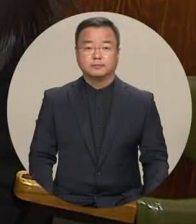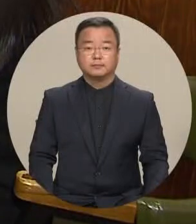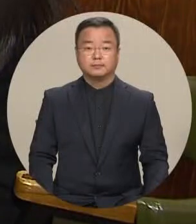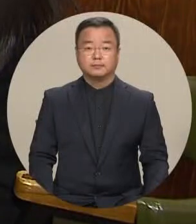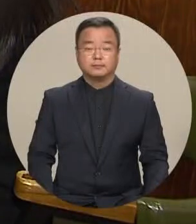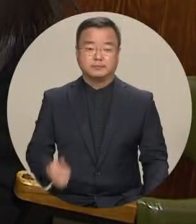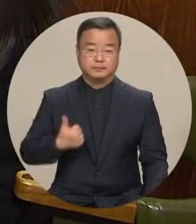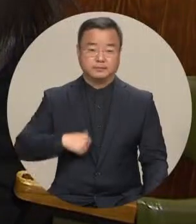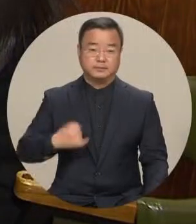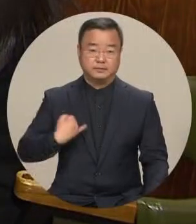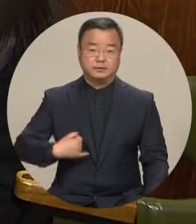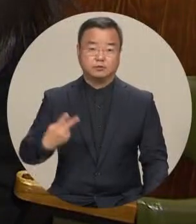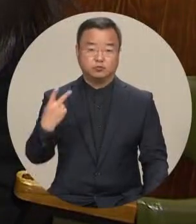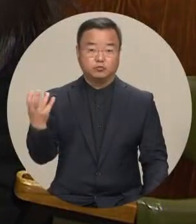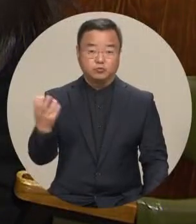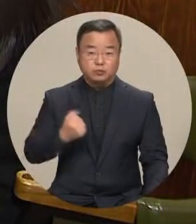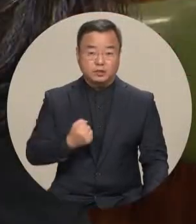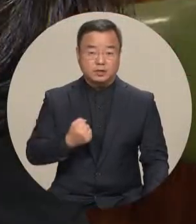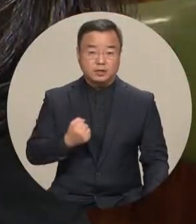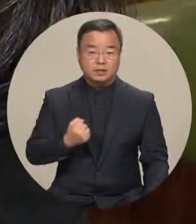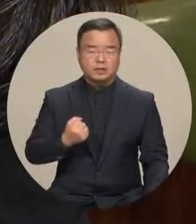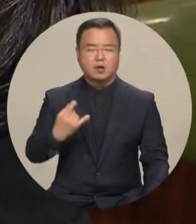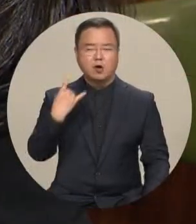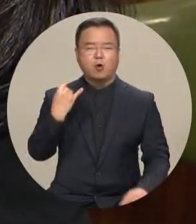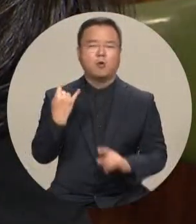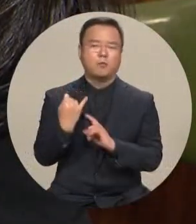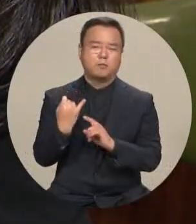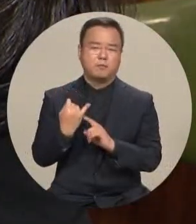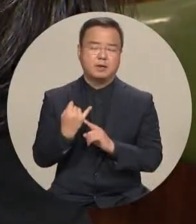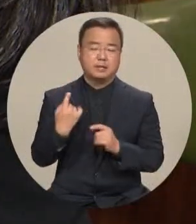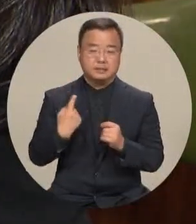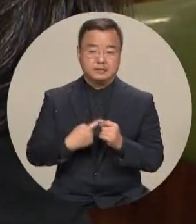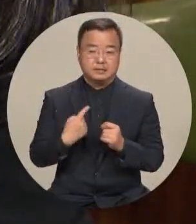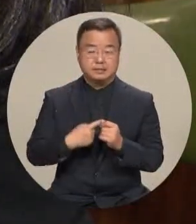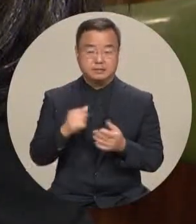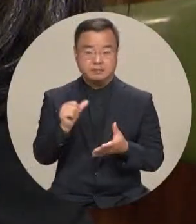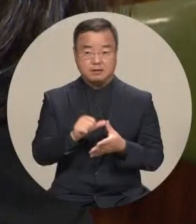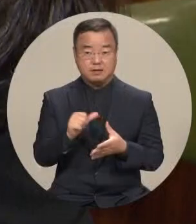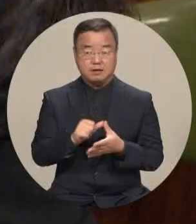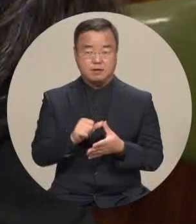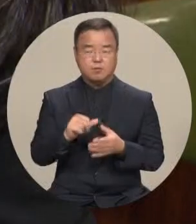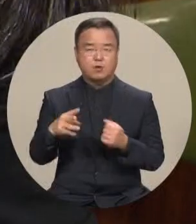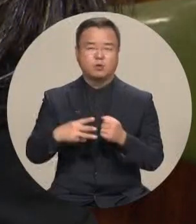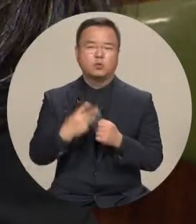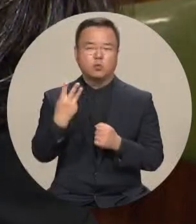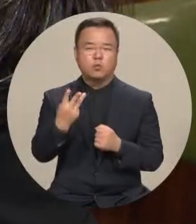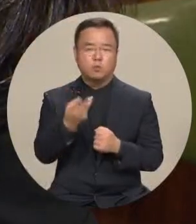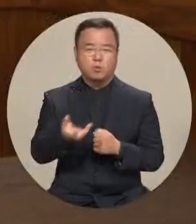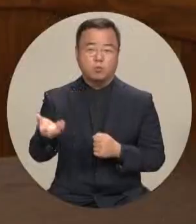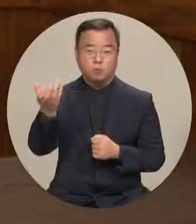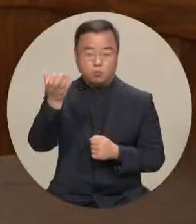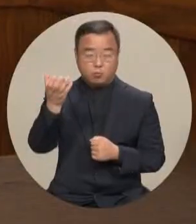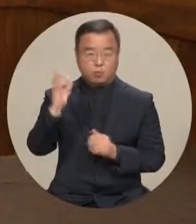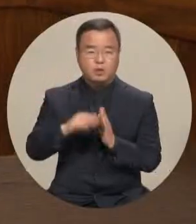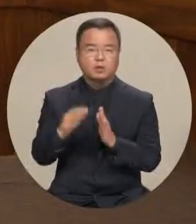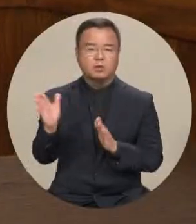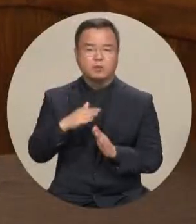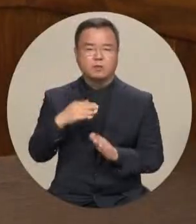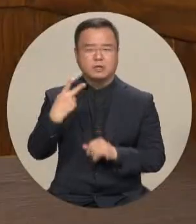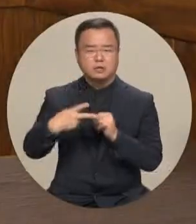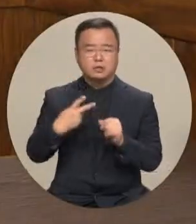두 자녀를 둔 워킹맘 수영 씨. 첫 아이가 3학년이 되자마자 2년 동안 잘 다니던 돌봄